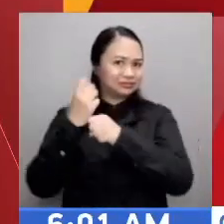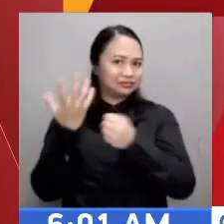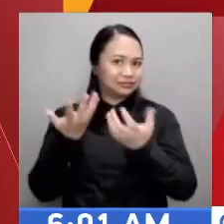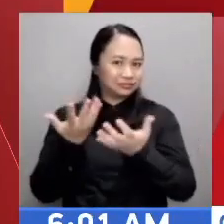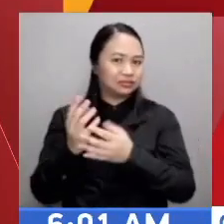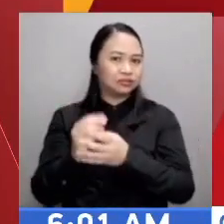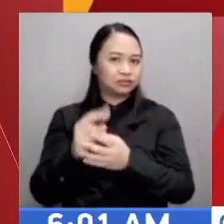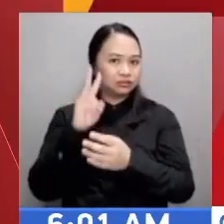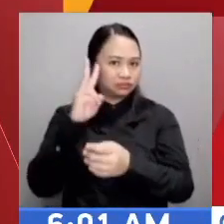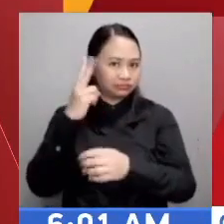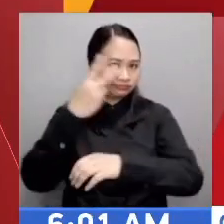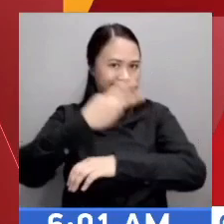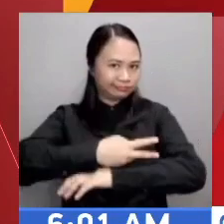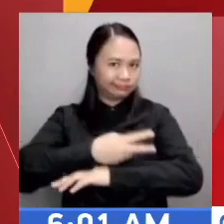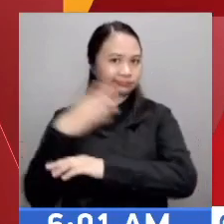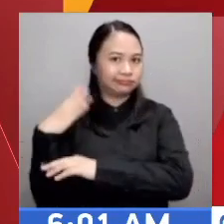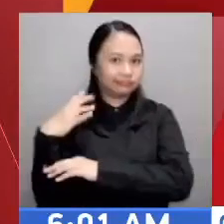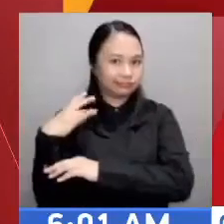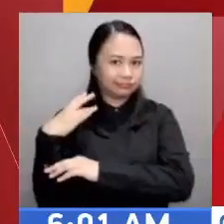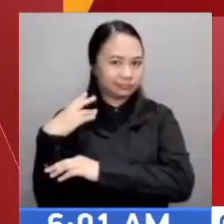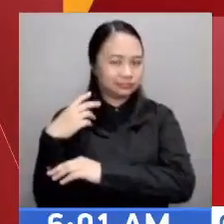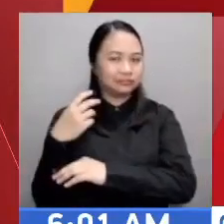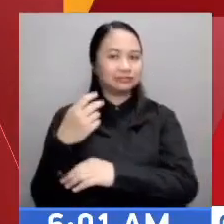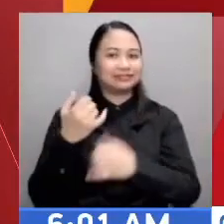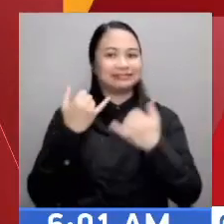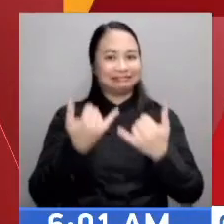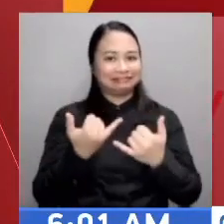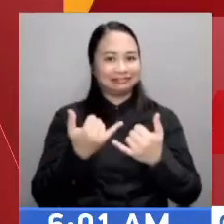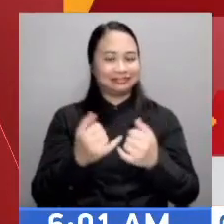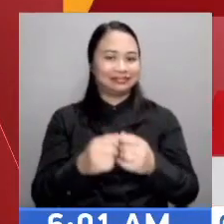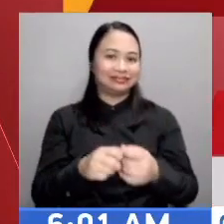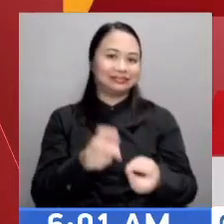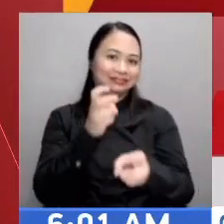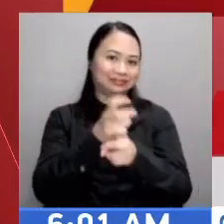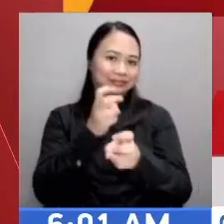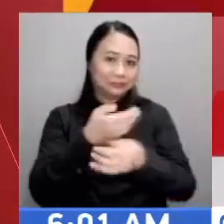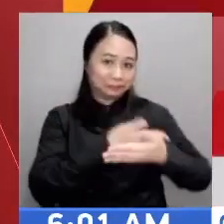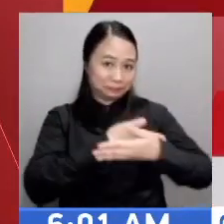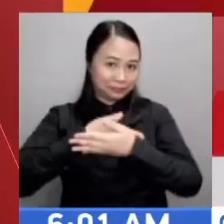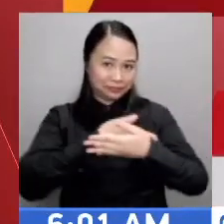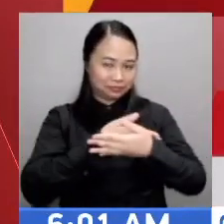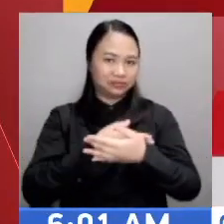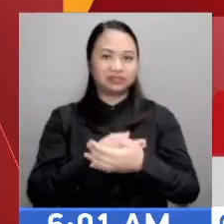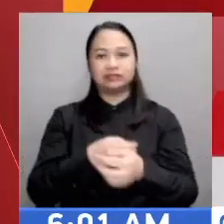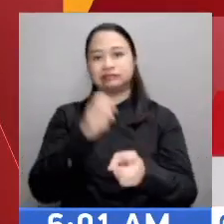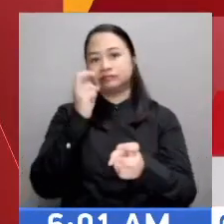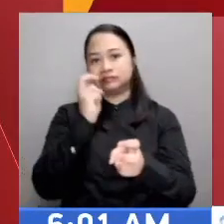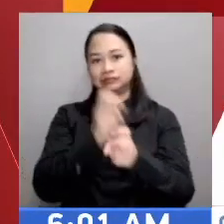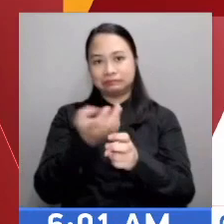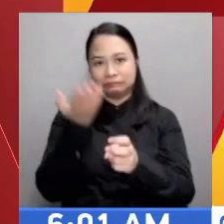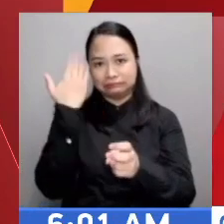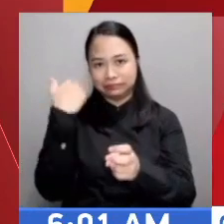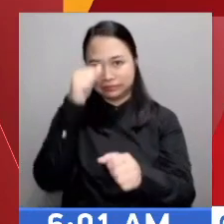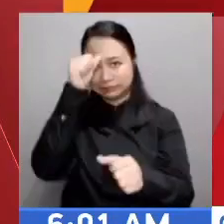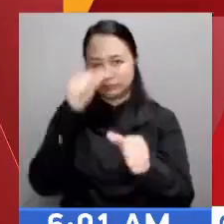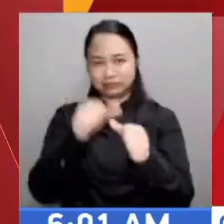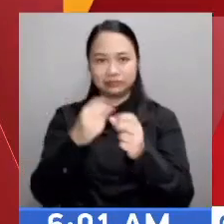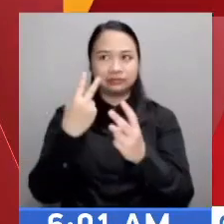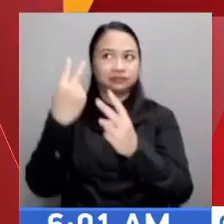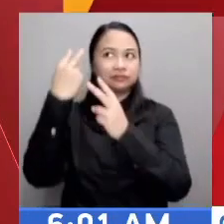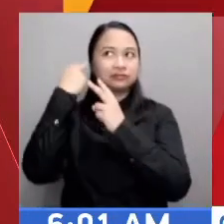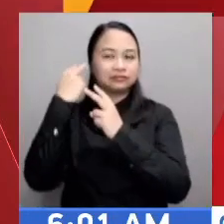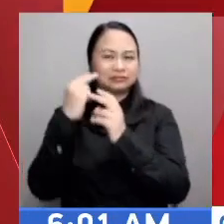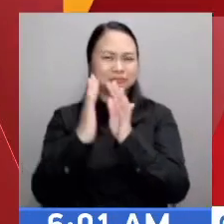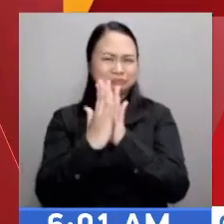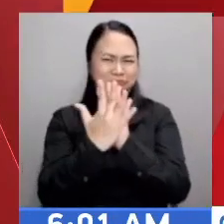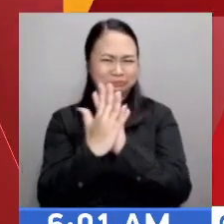nakabiyahe. Lalo pa ngayon may baby siyang kasama sa pag-uwi. Mahirap po eh kasi dati maraming tao, siksikan.